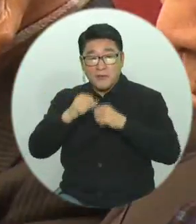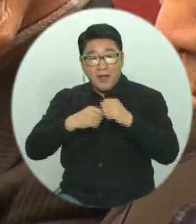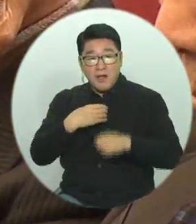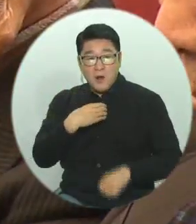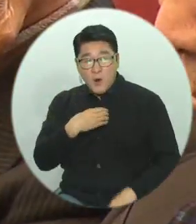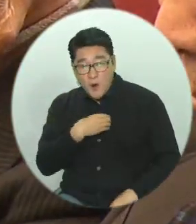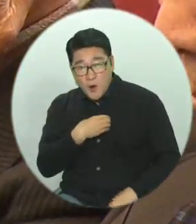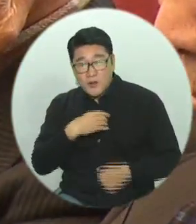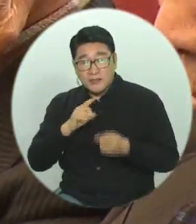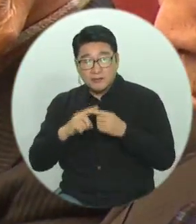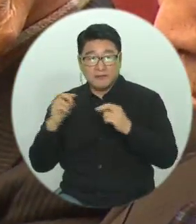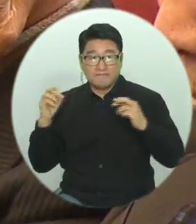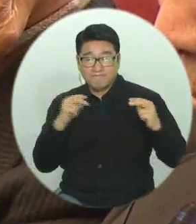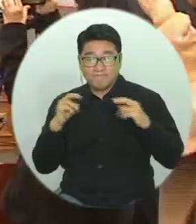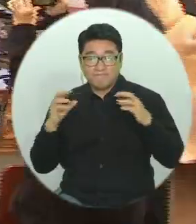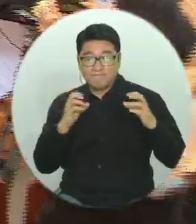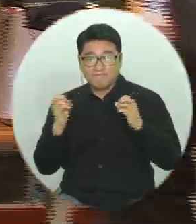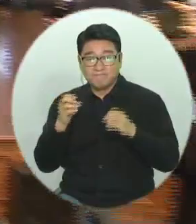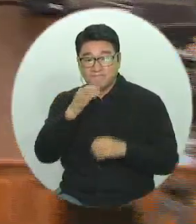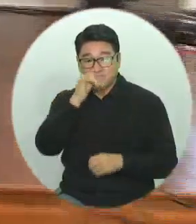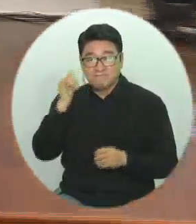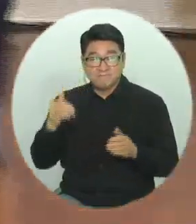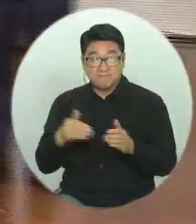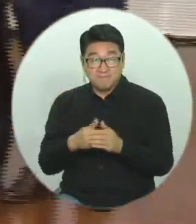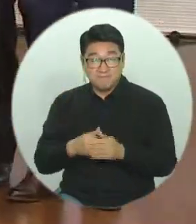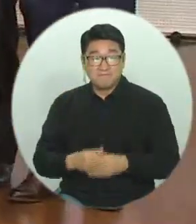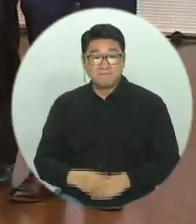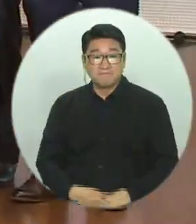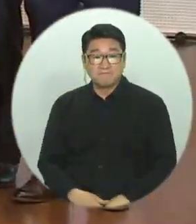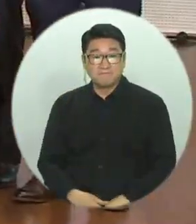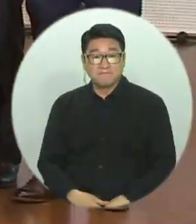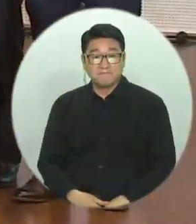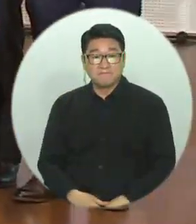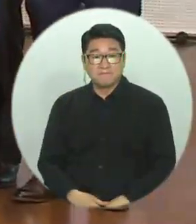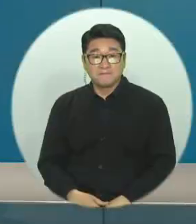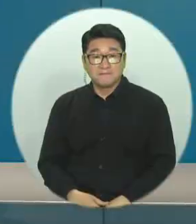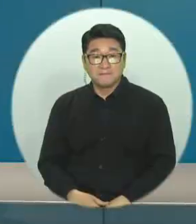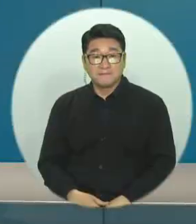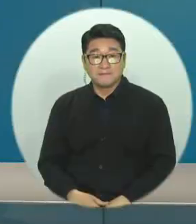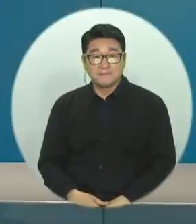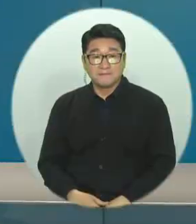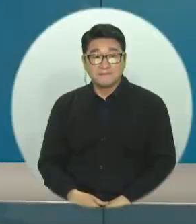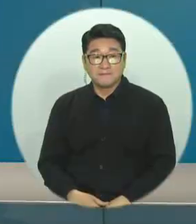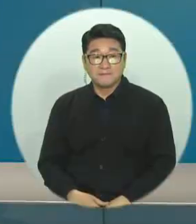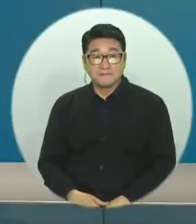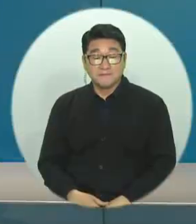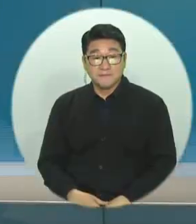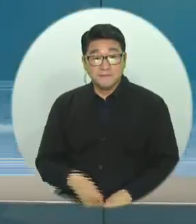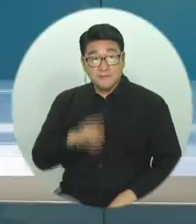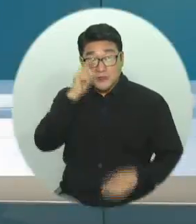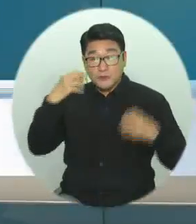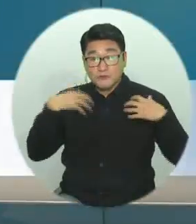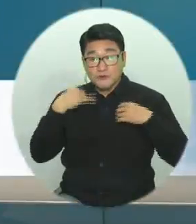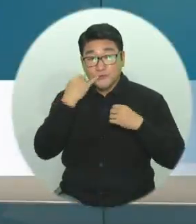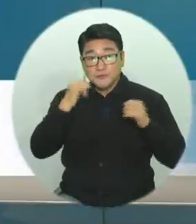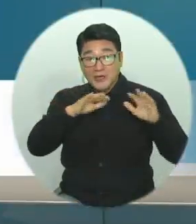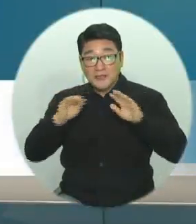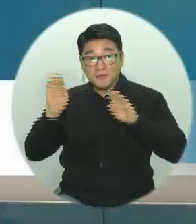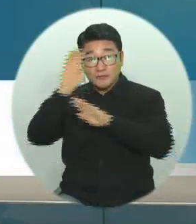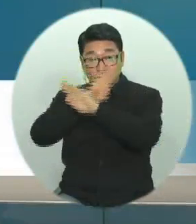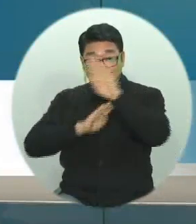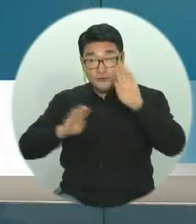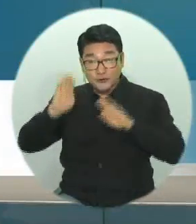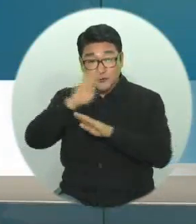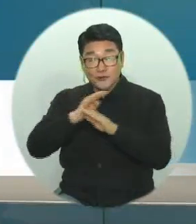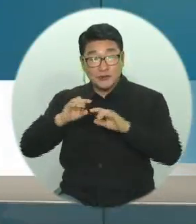진단하고 토론했습니다 MBC 뉴스 임지은 있니다 정부가 해상풍력 발전